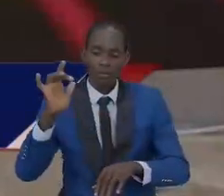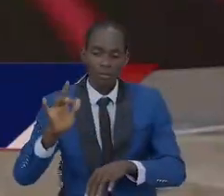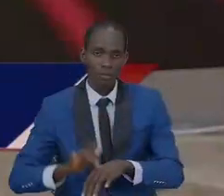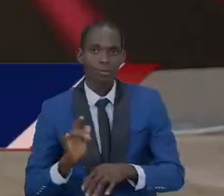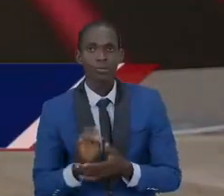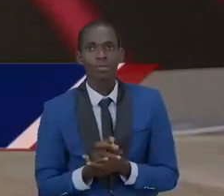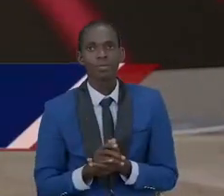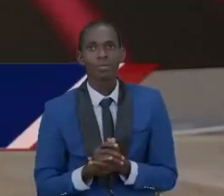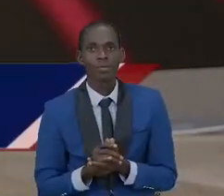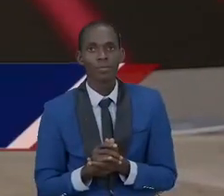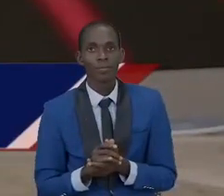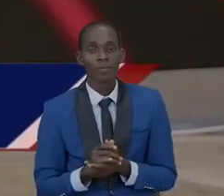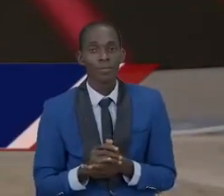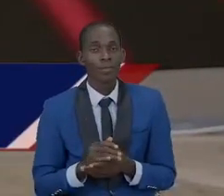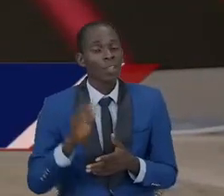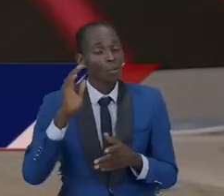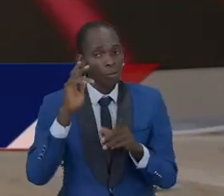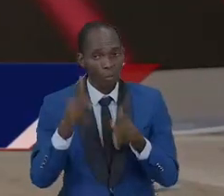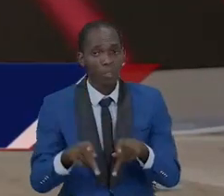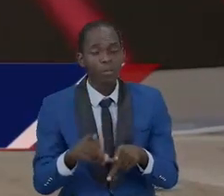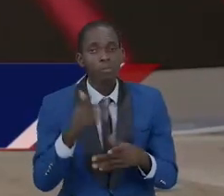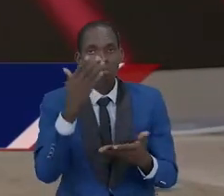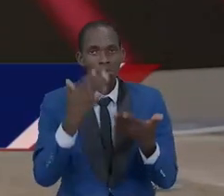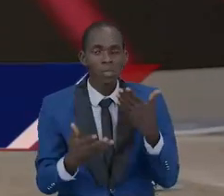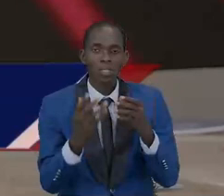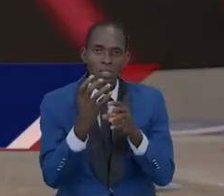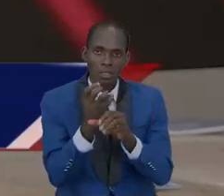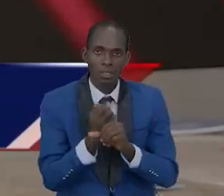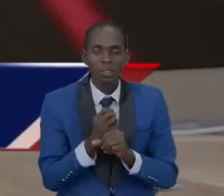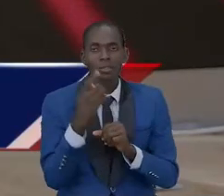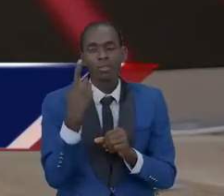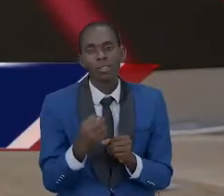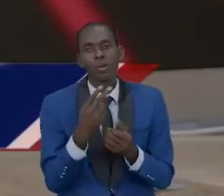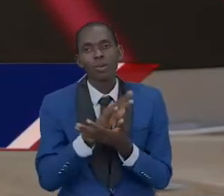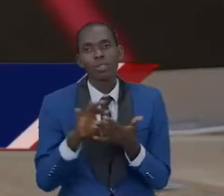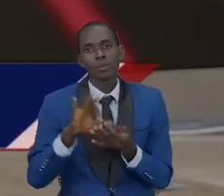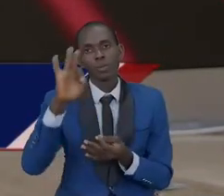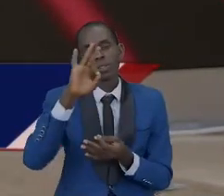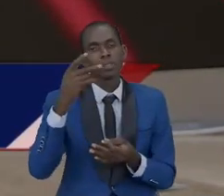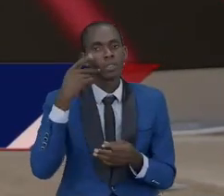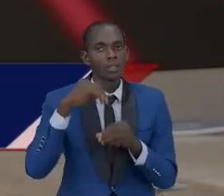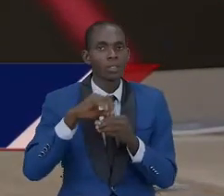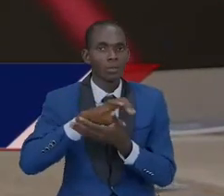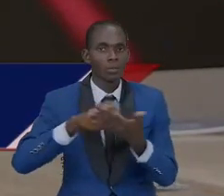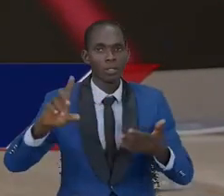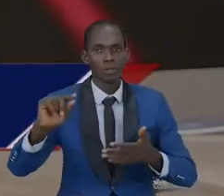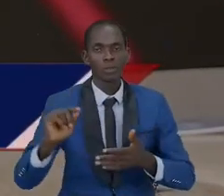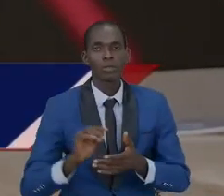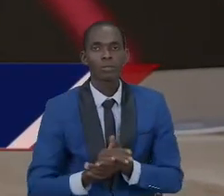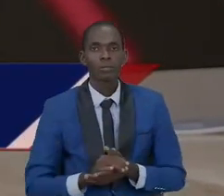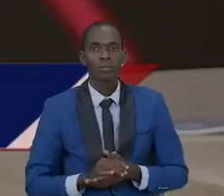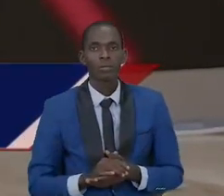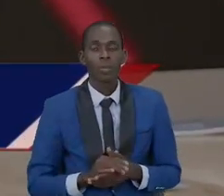celui à qui j'ai imposerai les mains reçoivent le baptême le Saint-Esprit voyez dans le verset